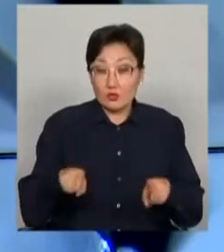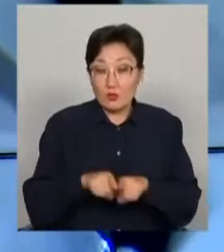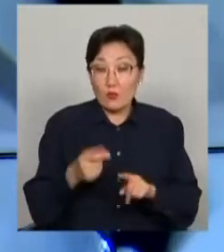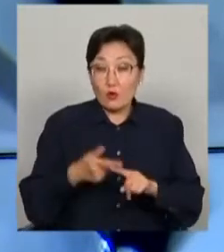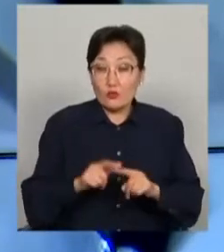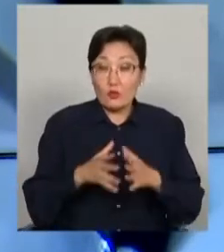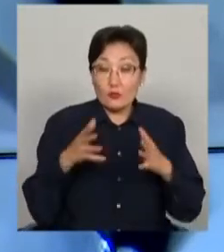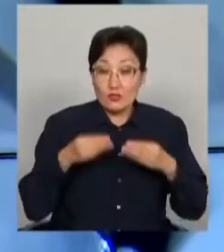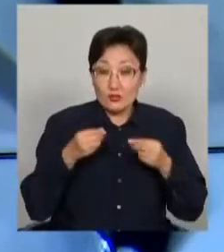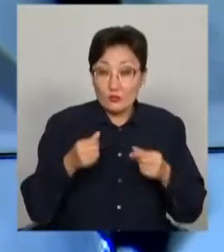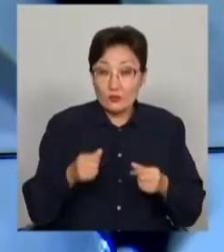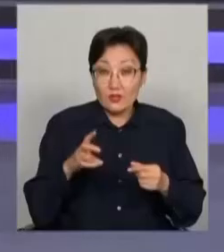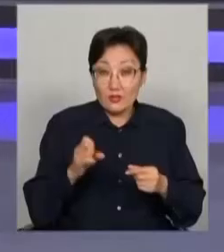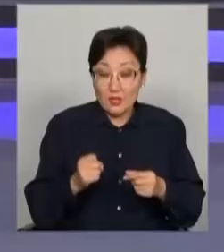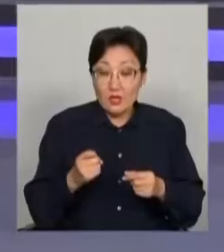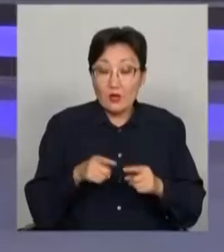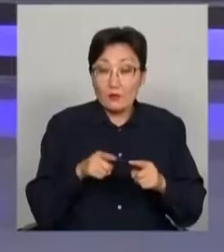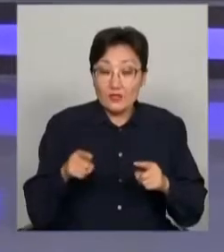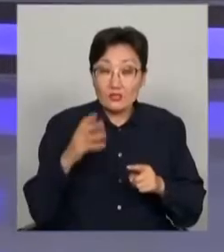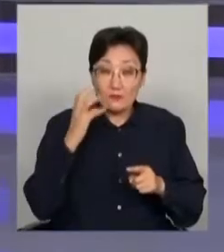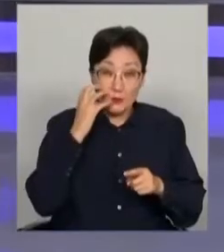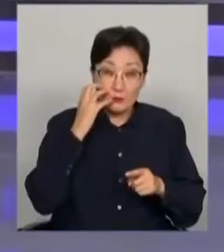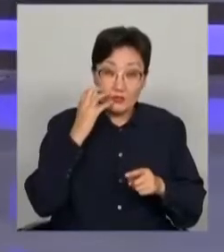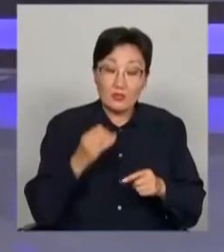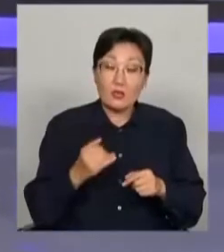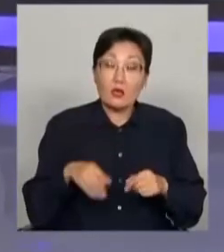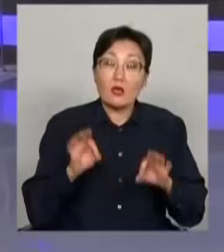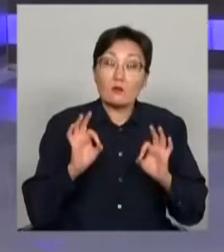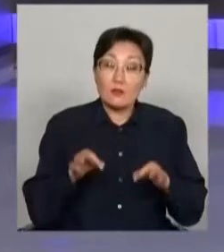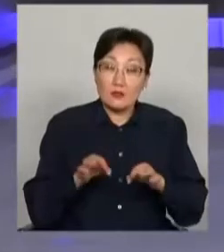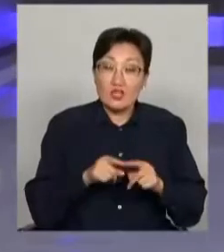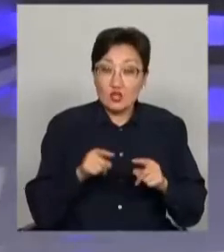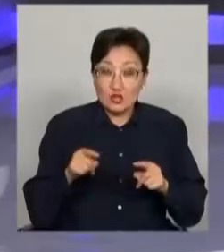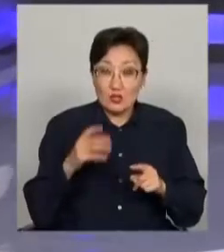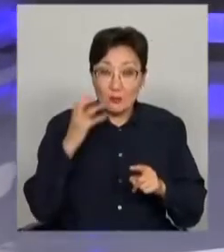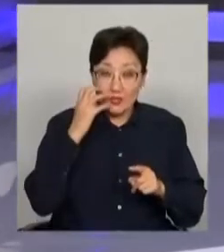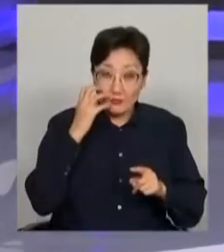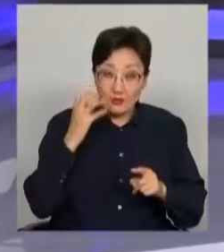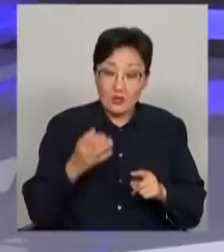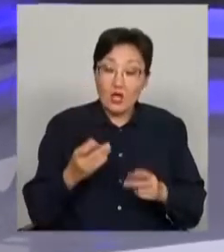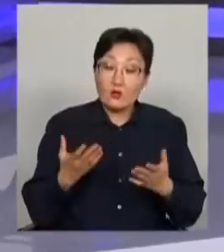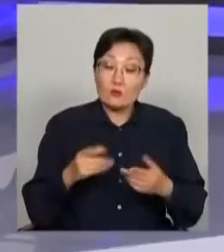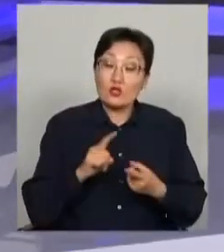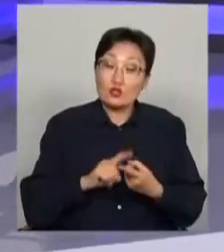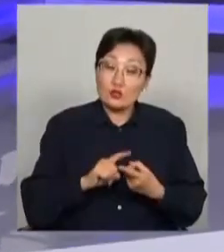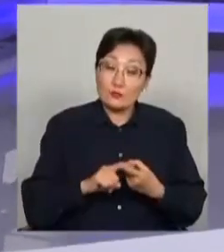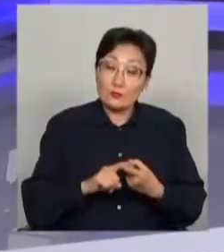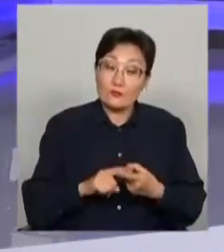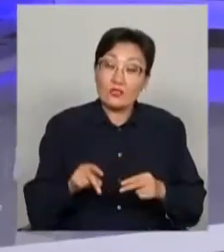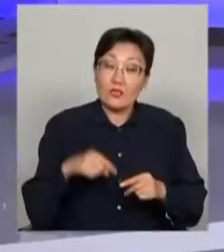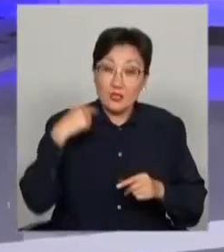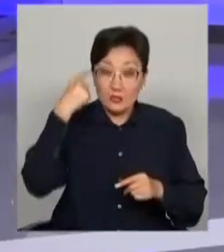очень большое влияние оказывает на течение беременности, на правильное течение беременности. Ну и плюс, значит,